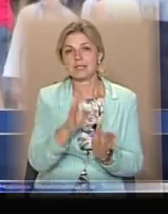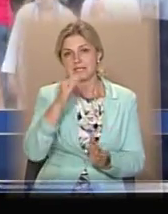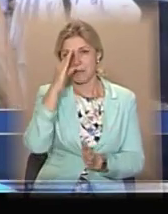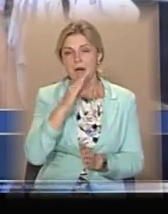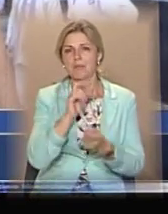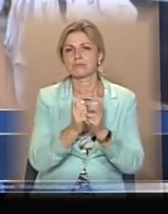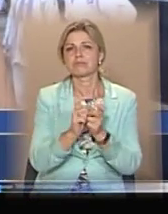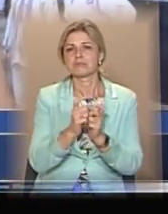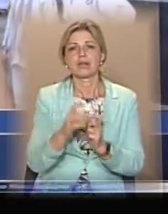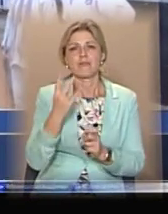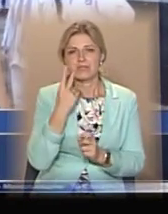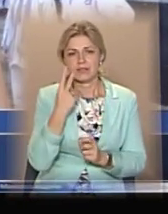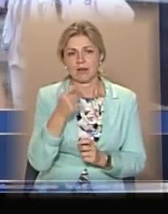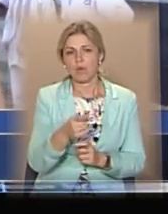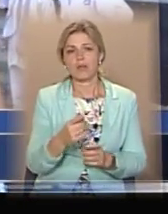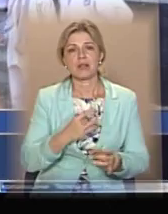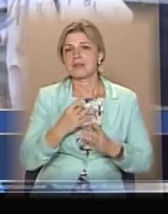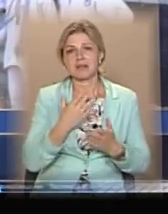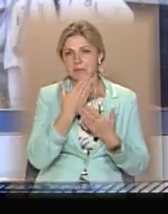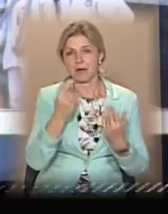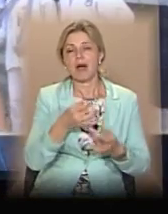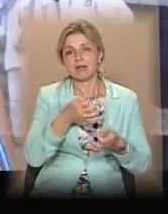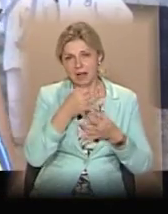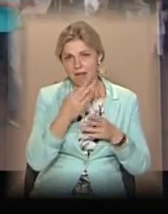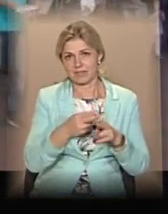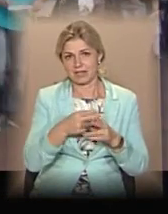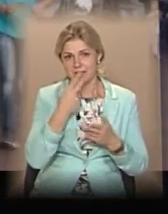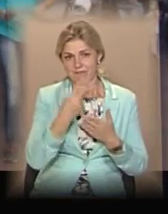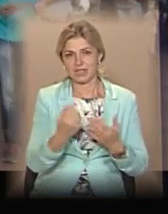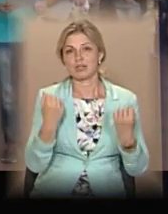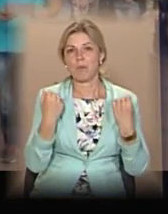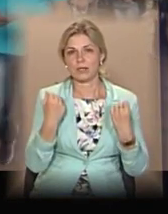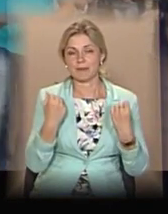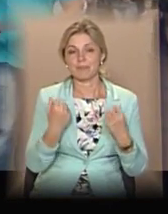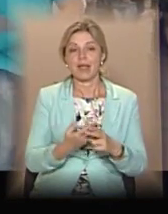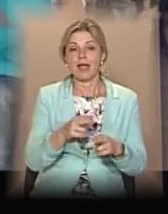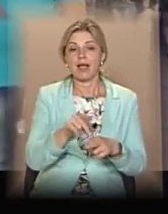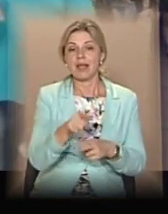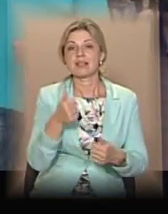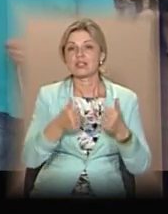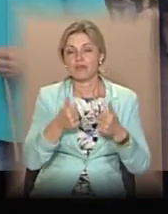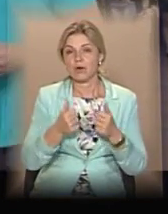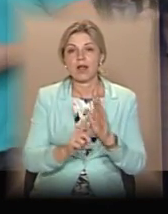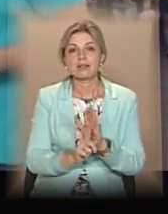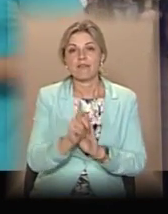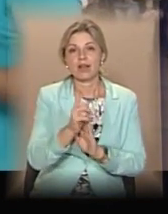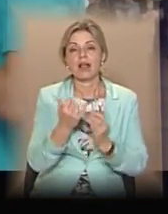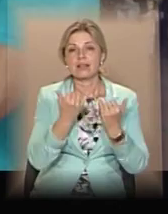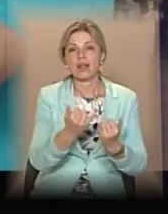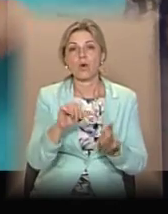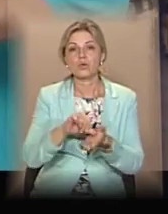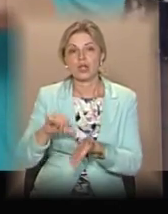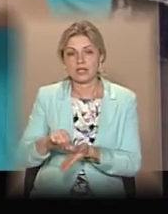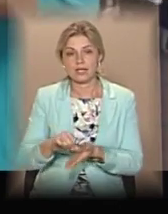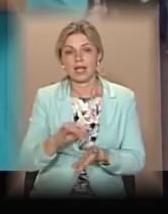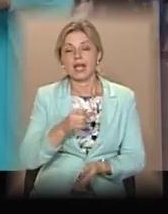постійна боротьба. Він навіть не нервничає, йому подобається, просто подобається цей вид спорту. Ці змагання – свого роду стартовий майданчик для учасників. Принаймні,